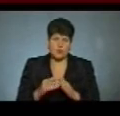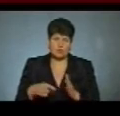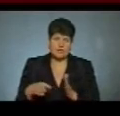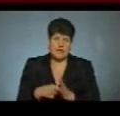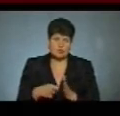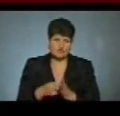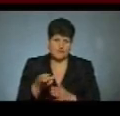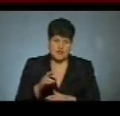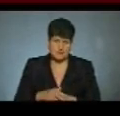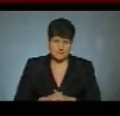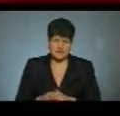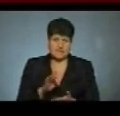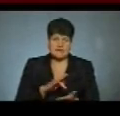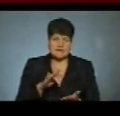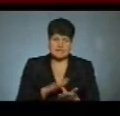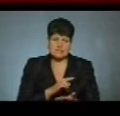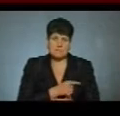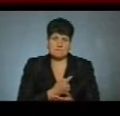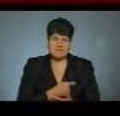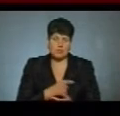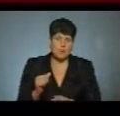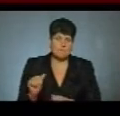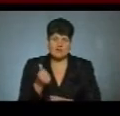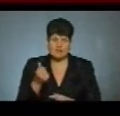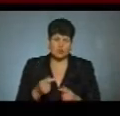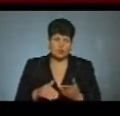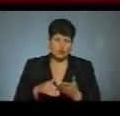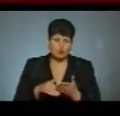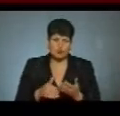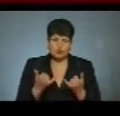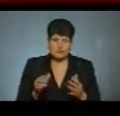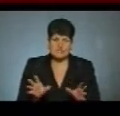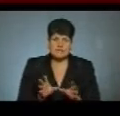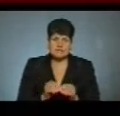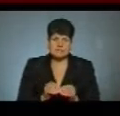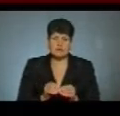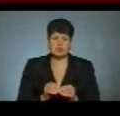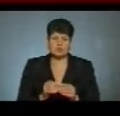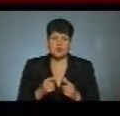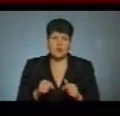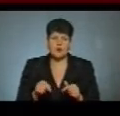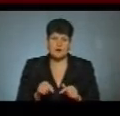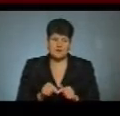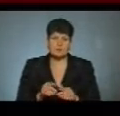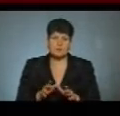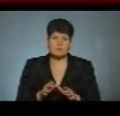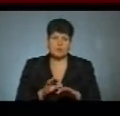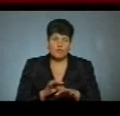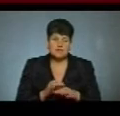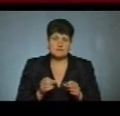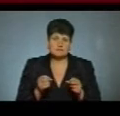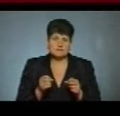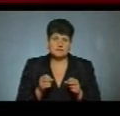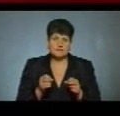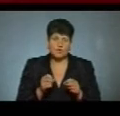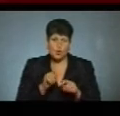харчування. Центр медико-первинної допомоги сьогодні спільно із правоохоронними органами здійснює постійний контроль за дотриманням